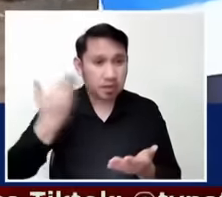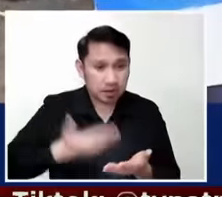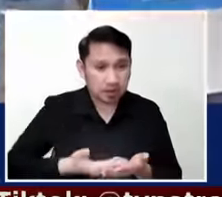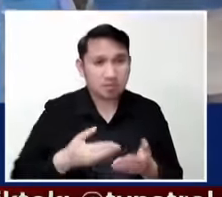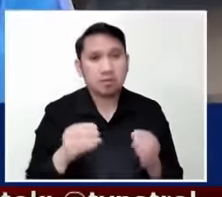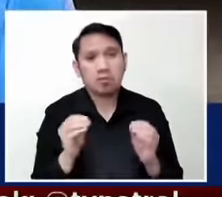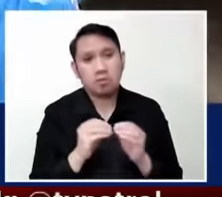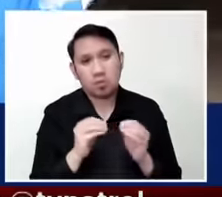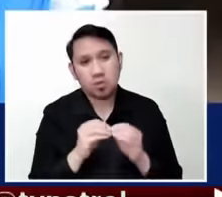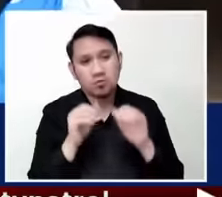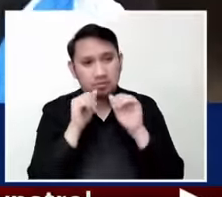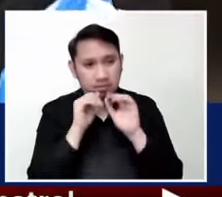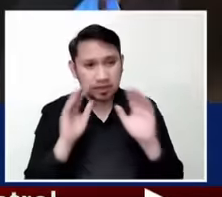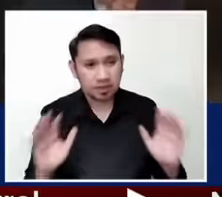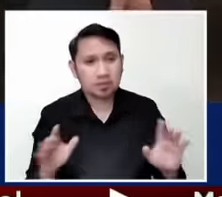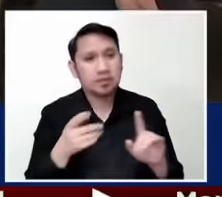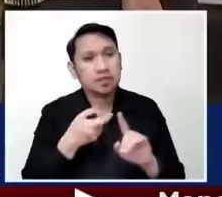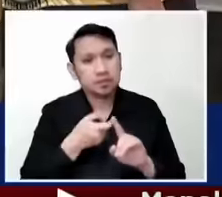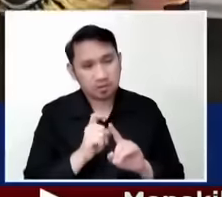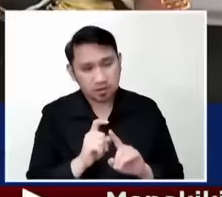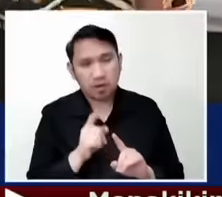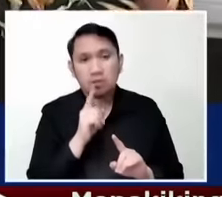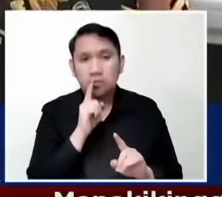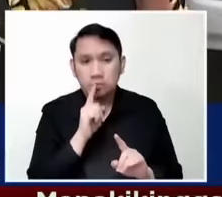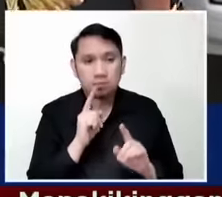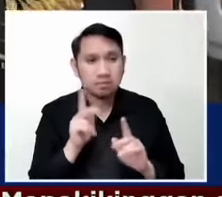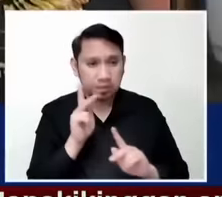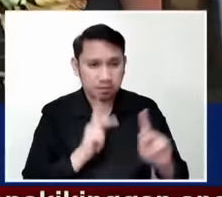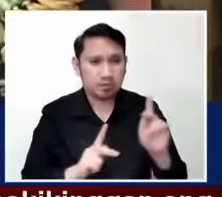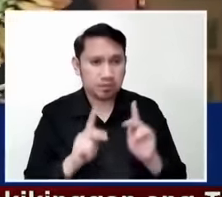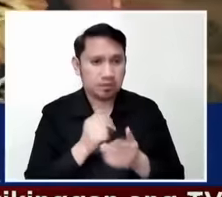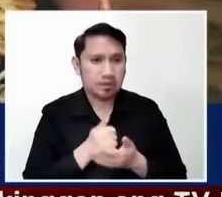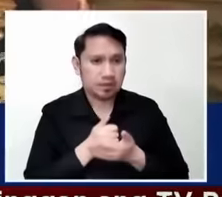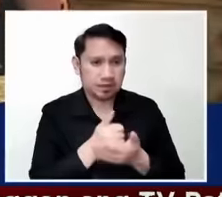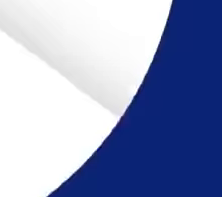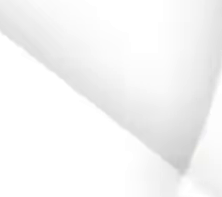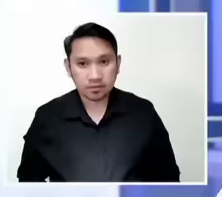pang biyaya mula sa mga nagmamalasakit na kapamilya.